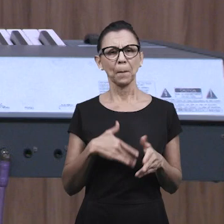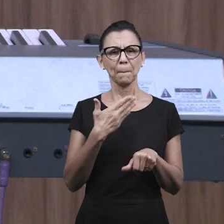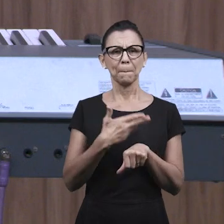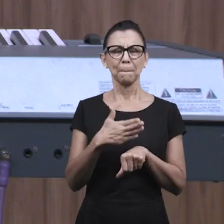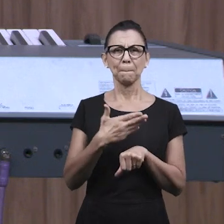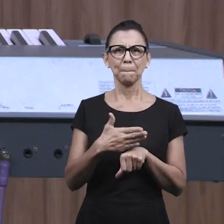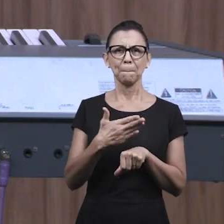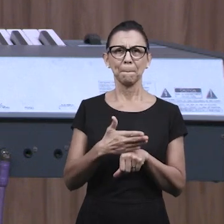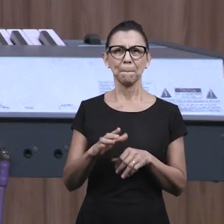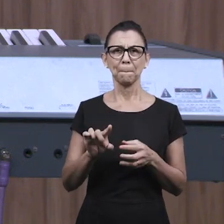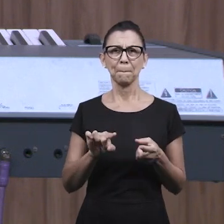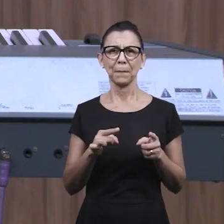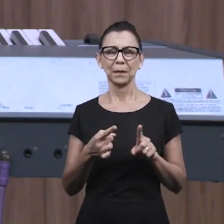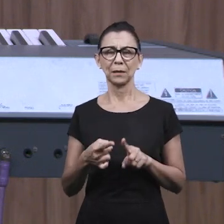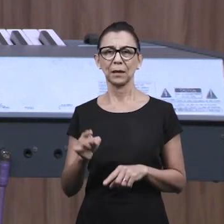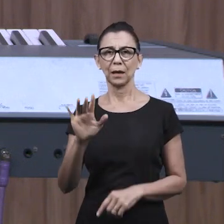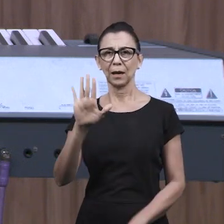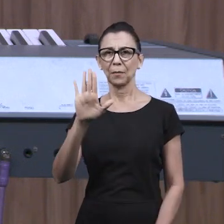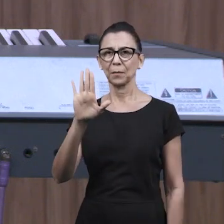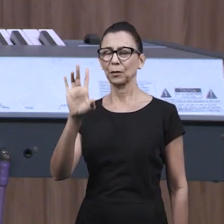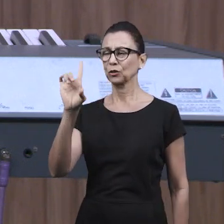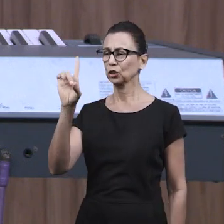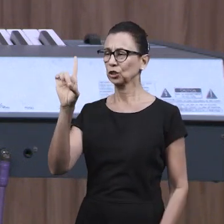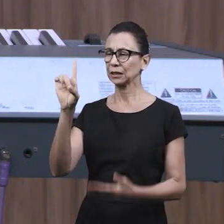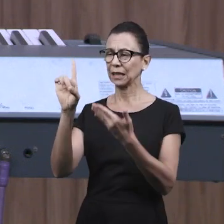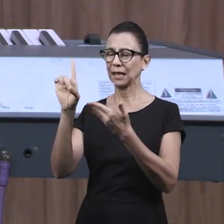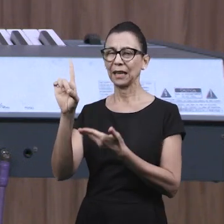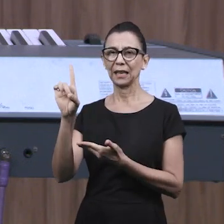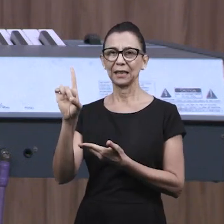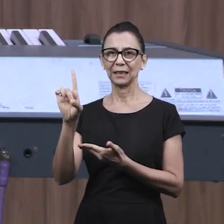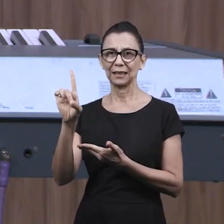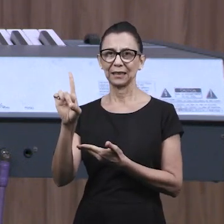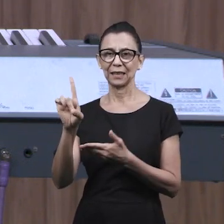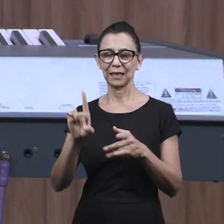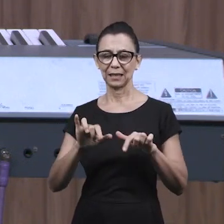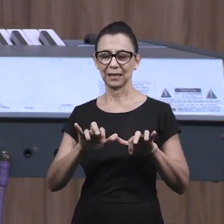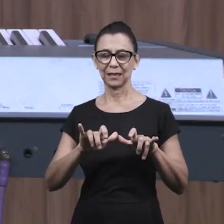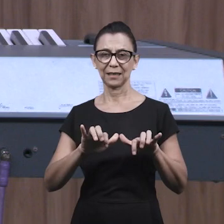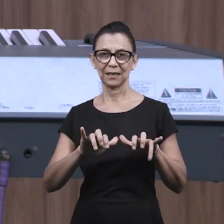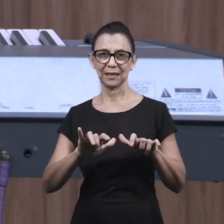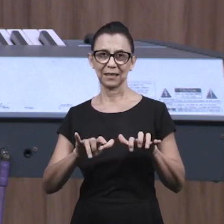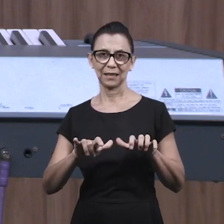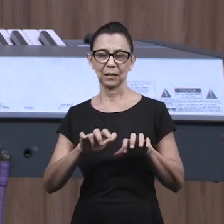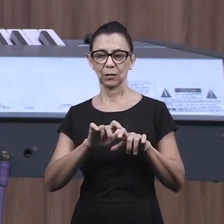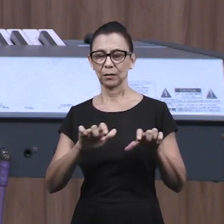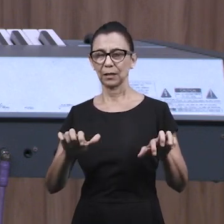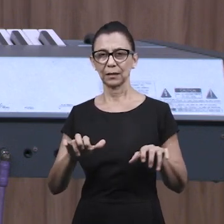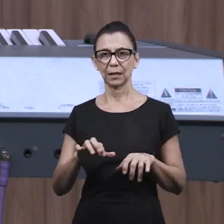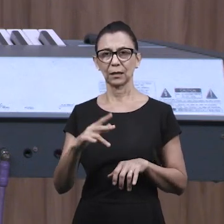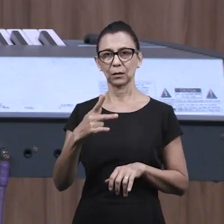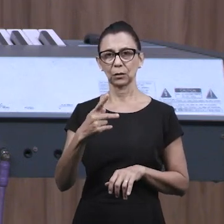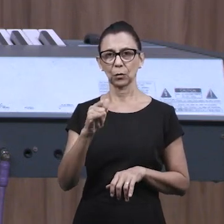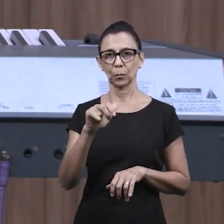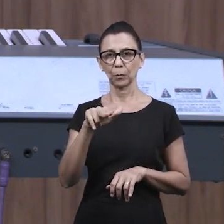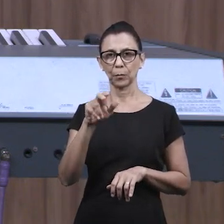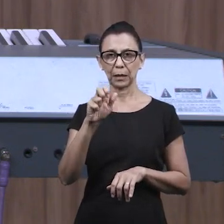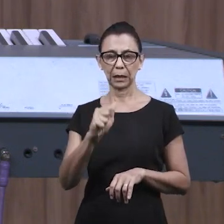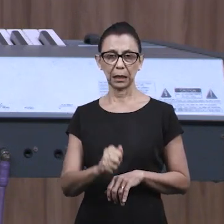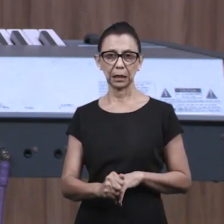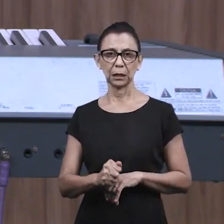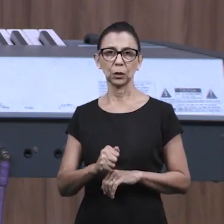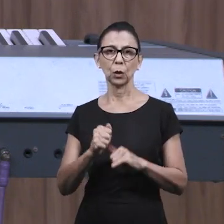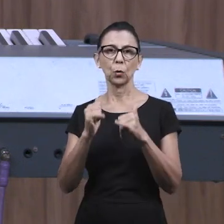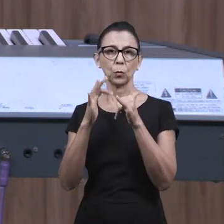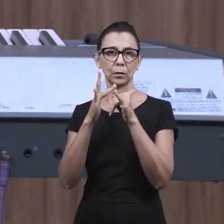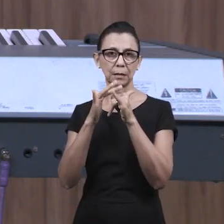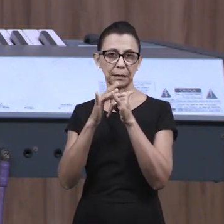allons avoir une mélodie, la main droite de notre piano, clavier de piano. C'est lui qui a le clavier, même